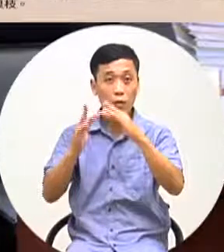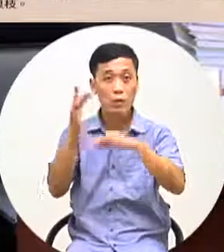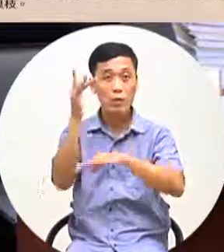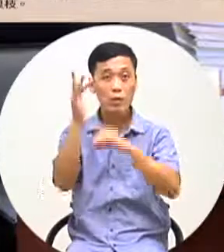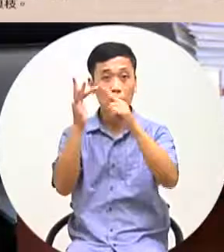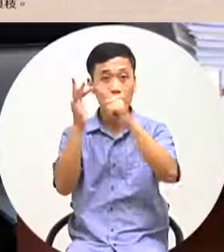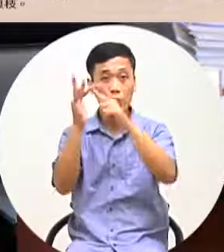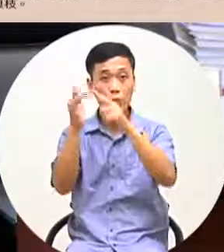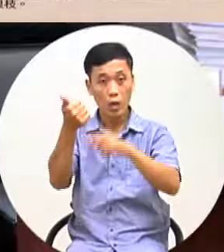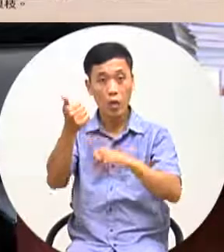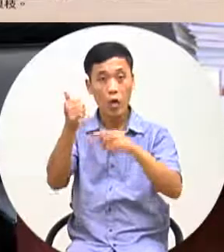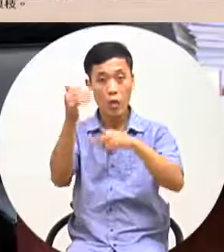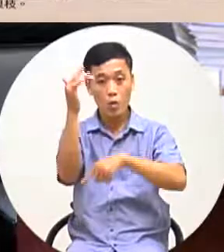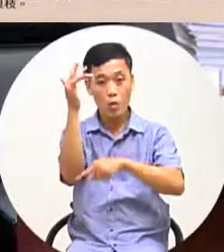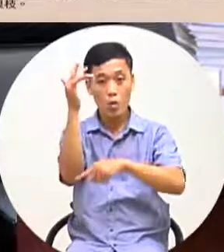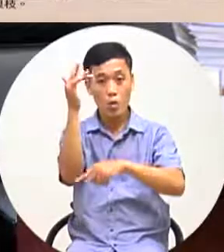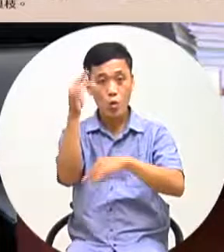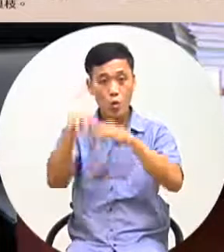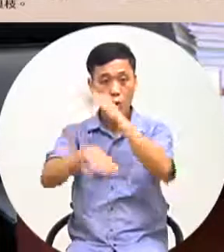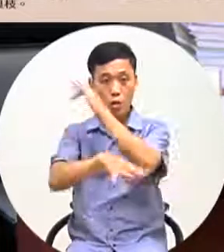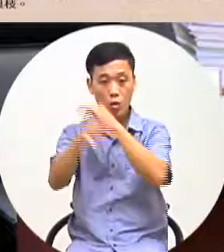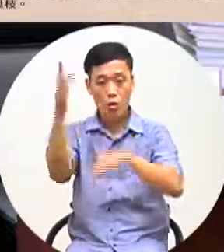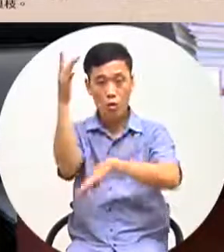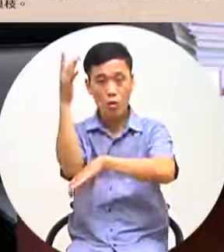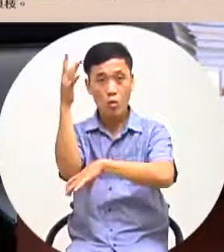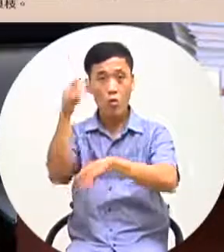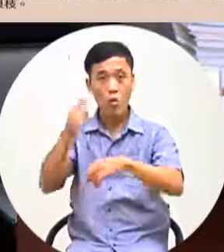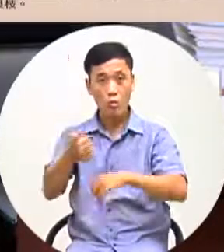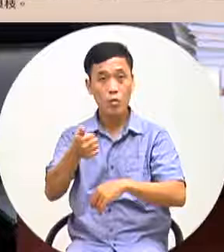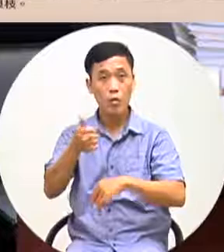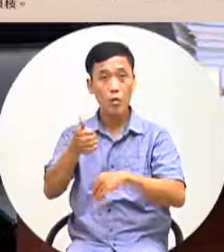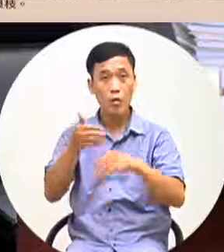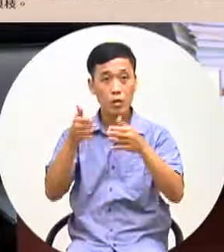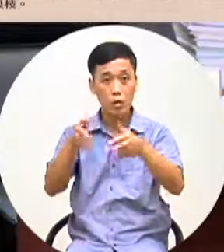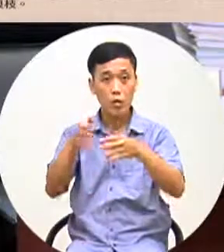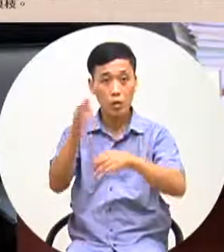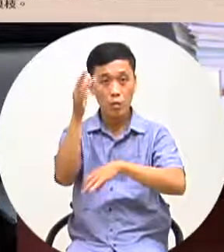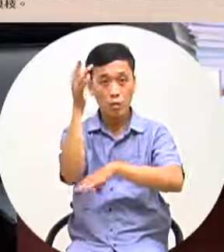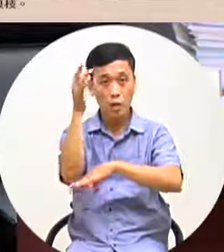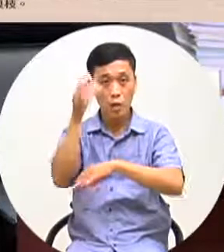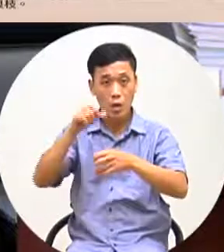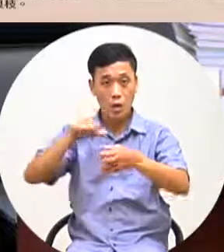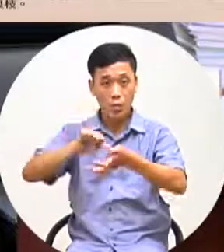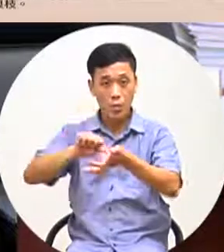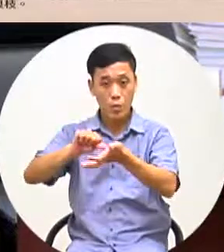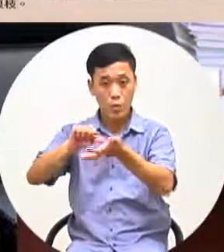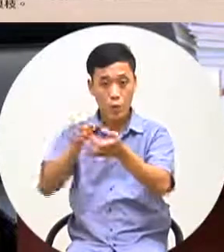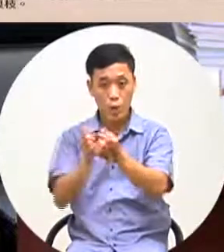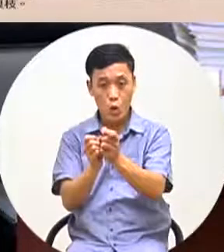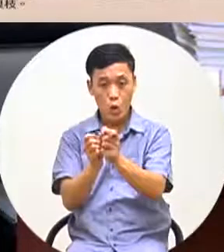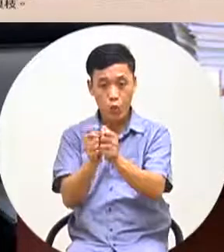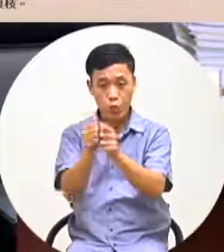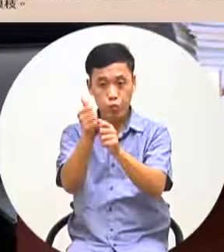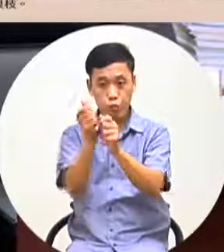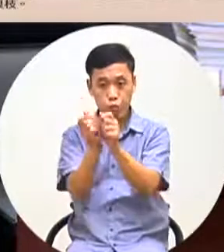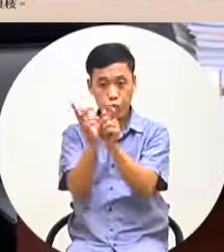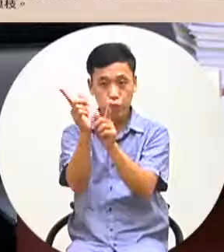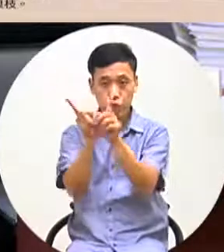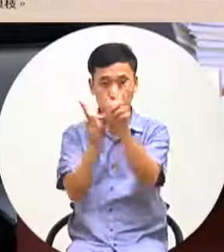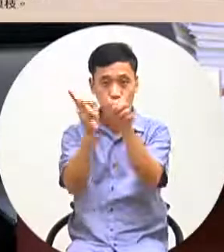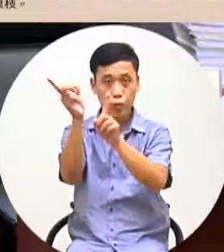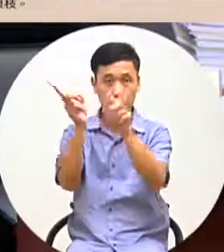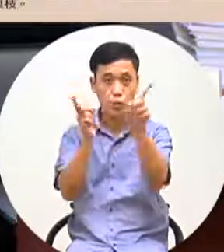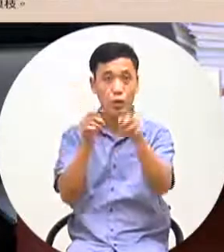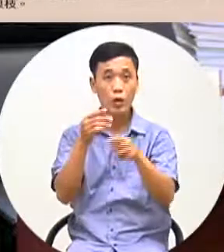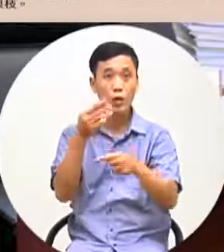促使萌生侧芽多发的现象，好，那未妥善处理易产生树形的改变，